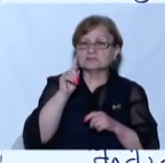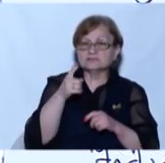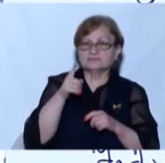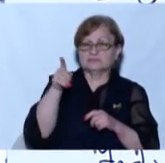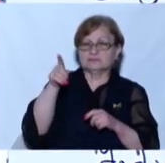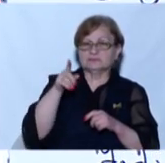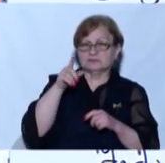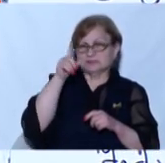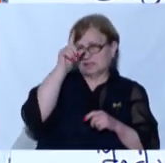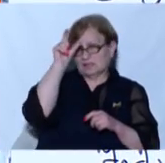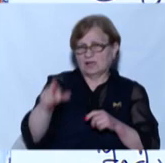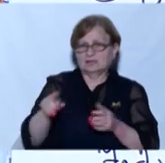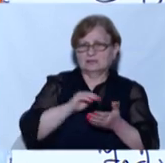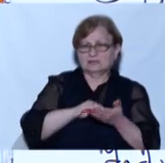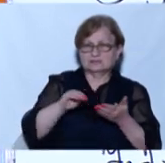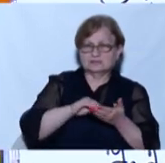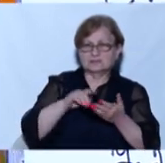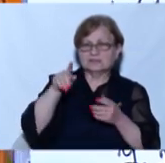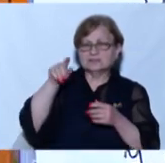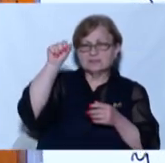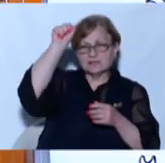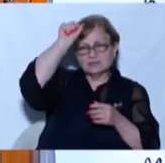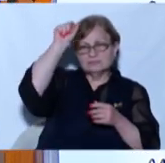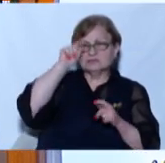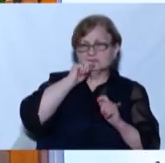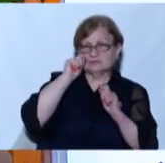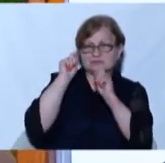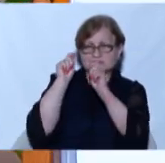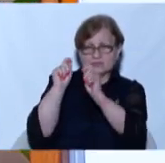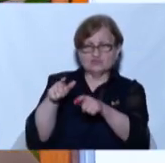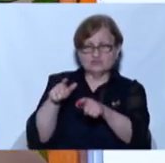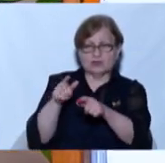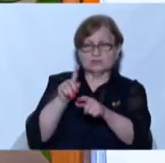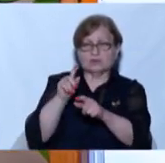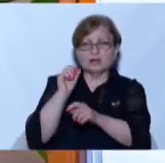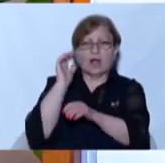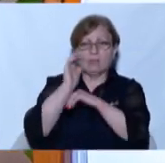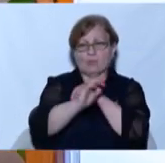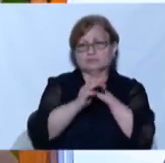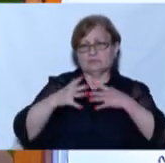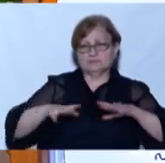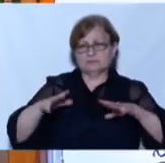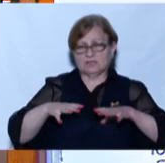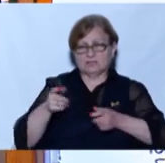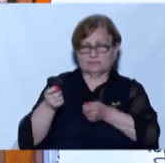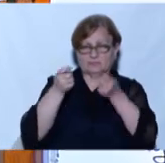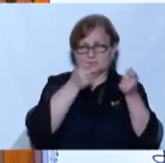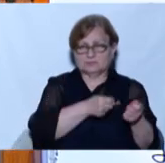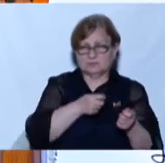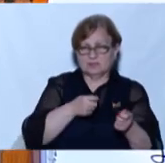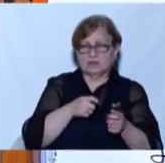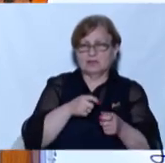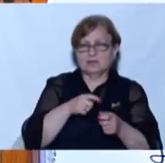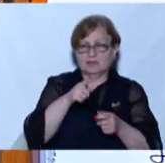იყო შეიძლება ის ღმერთის საჩუქარი, რომელმაც მათ საქართველოს გამოუგზავნა, იმიტომ რომ ეს არის ის ერთ-ერთი ქვაკუთხედი, ერთი